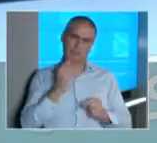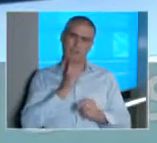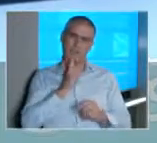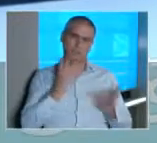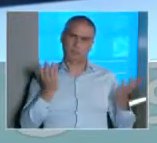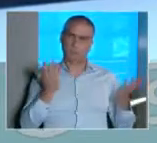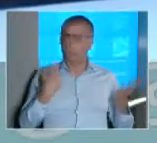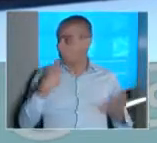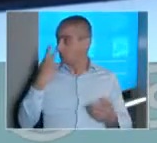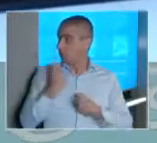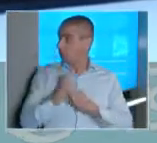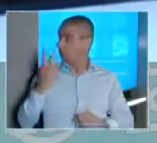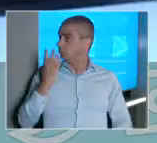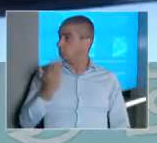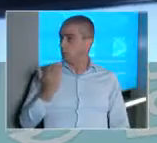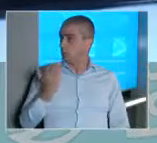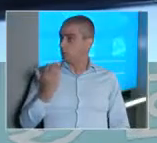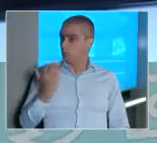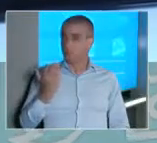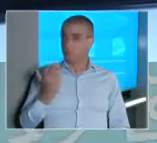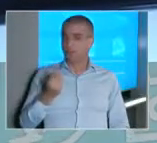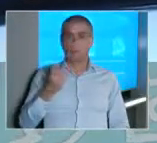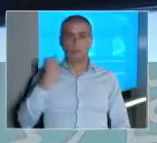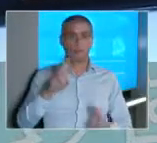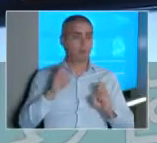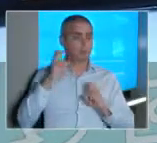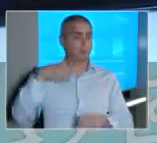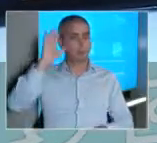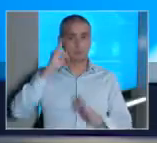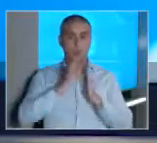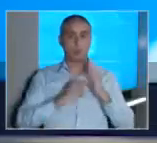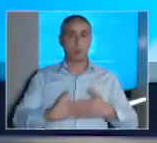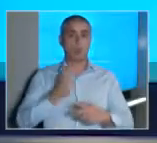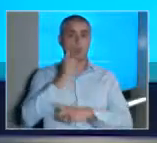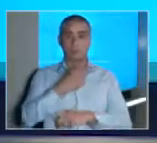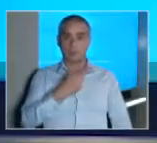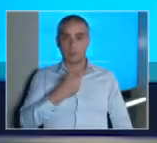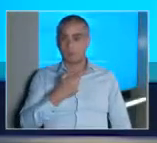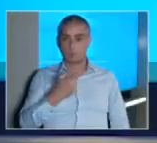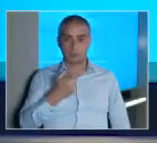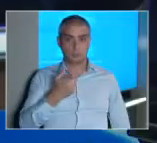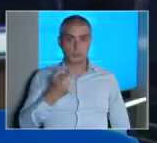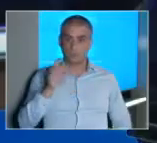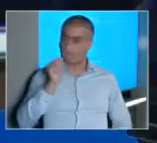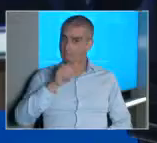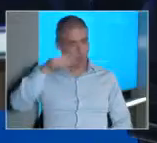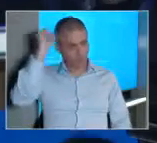ראיתי שעשיתם יותר מזה. דווקא הסרטון של אתמול... הייתה לו הזדמנות להצביע בעד חוק הפונדקאות. חבר'ה, בכל המבחנים של